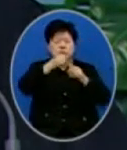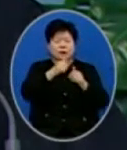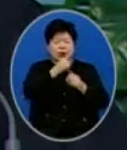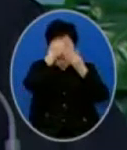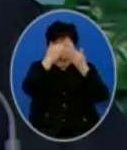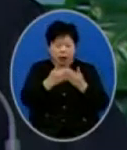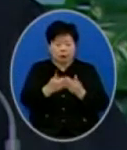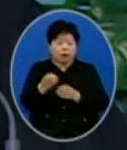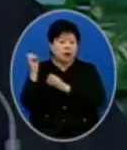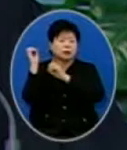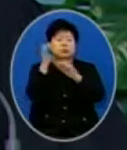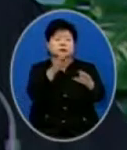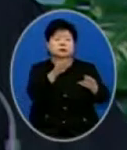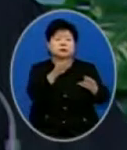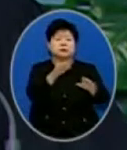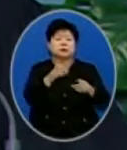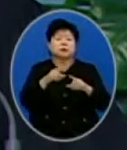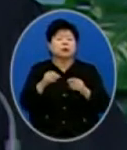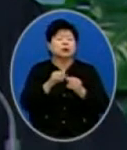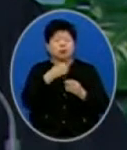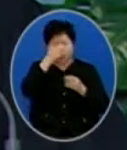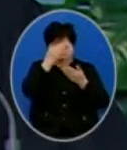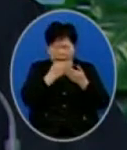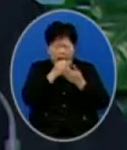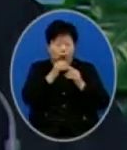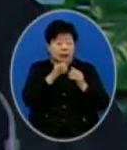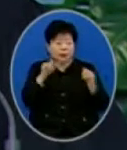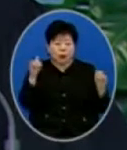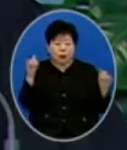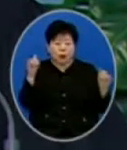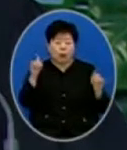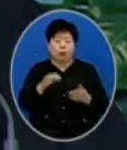요셉을 감옥에 집어넣었는데 그 과목은 보통 감옥이 아니라